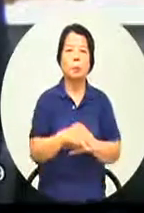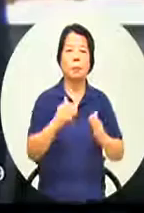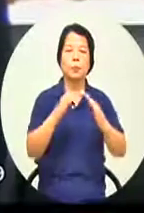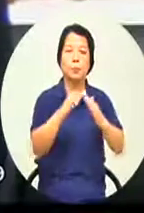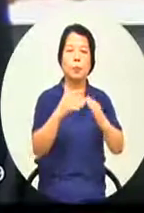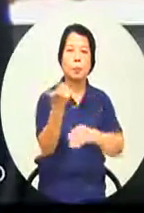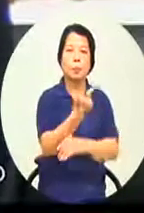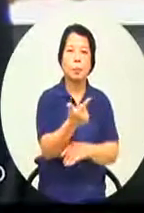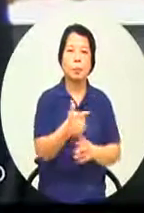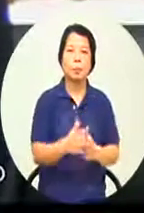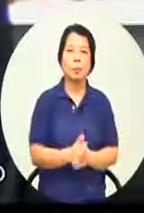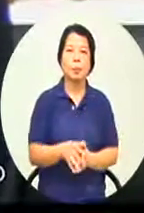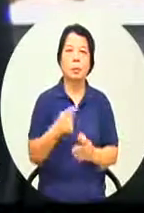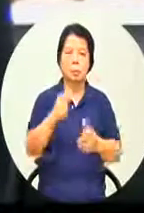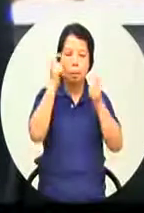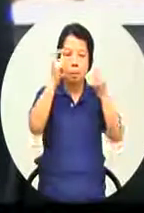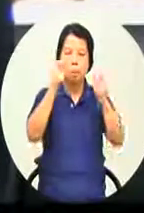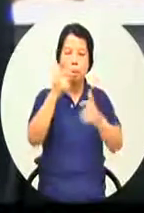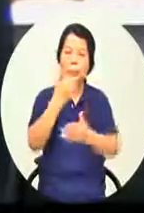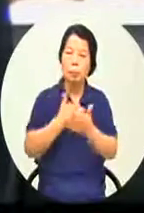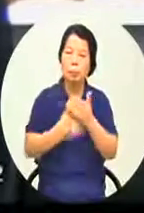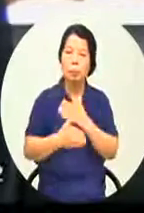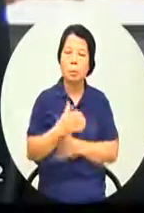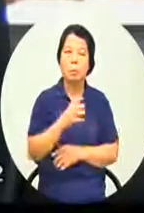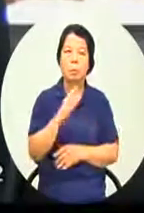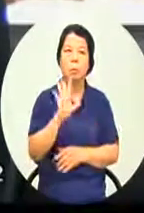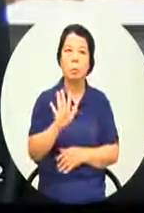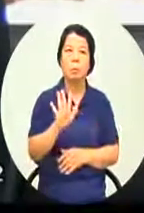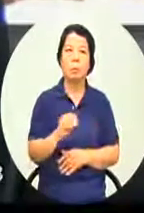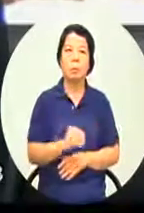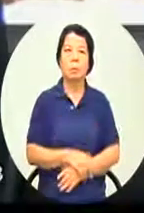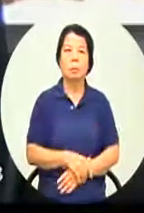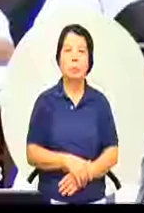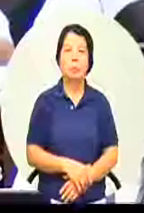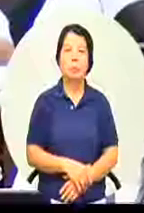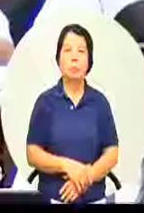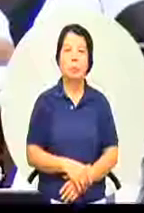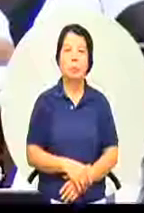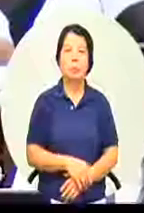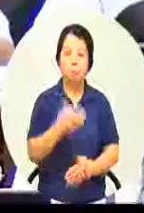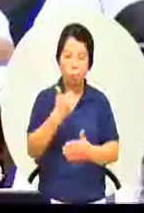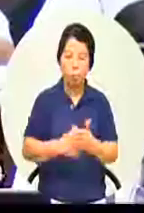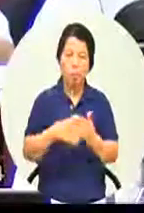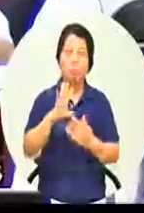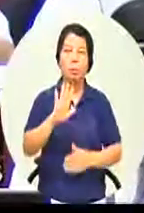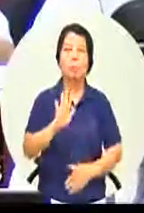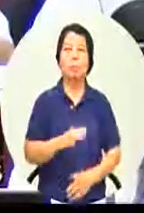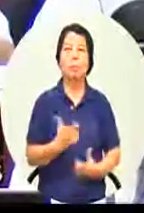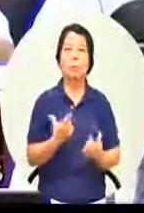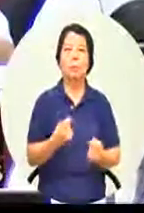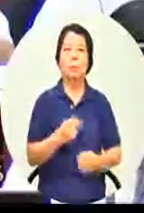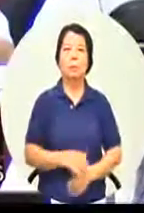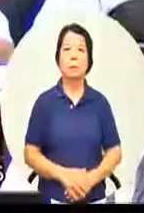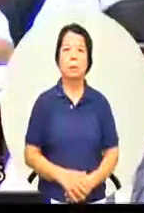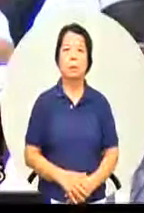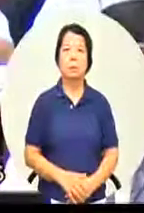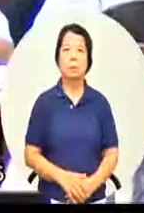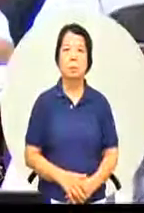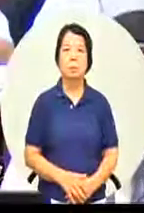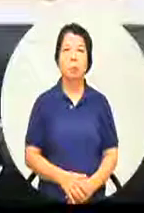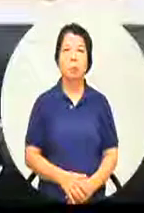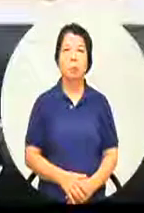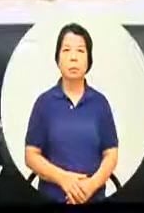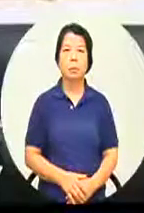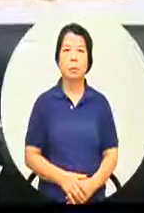雄也是减少吗？ 跟都来，跟其他六都比起来，我们是减少的。对， 我们也是减少。 对， 那但